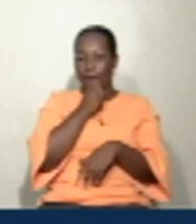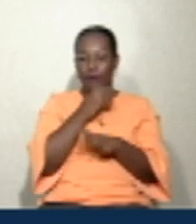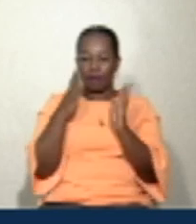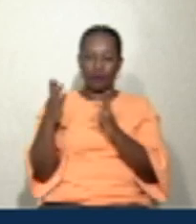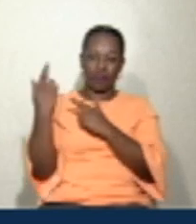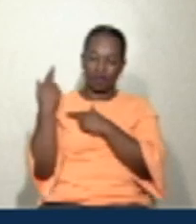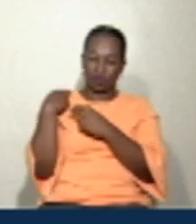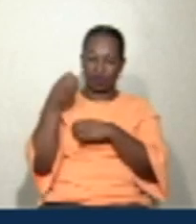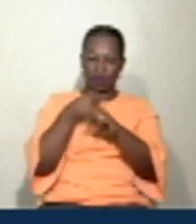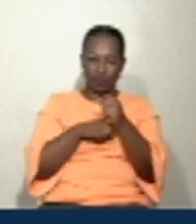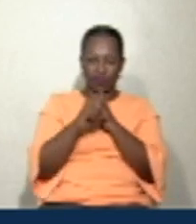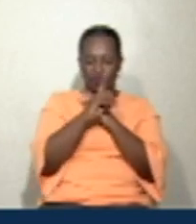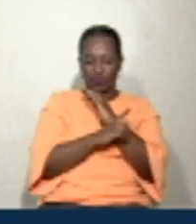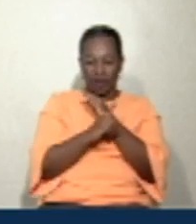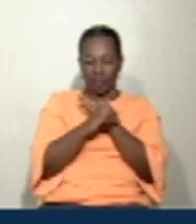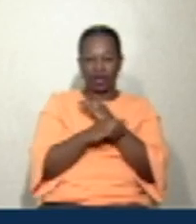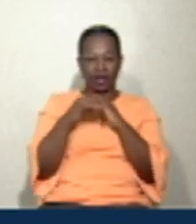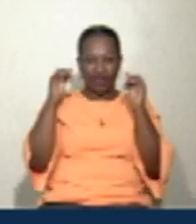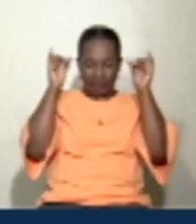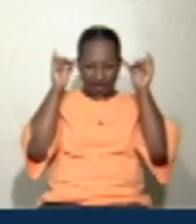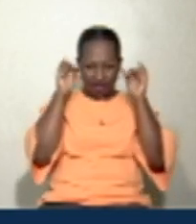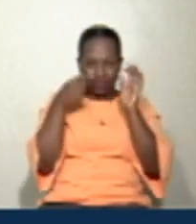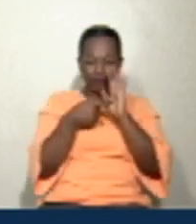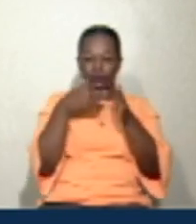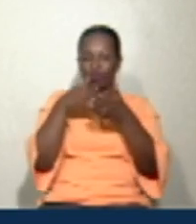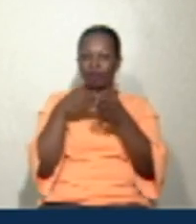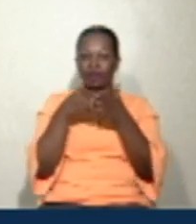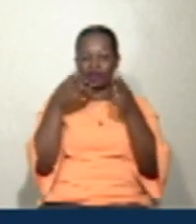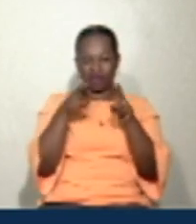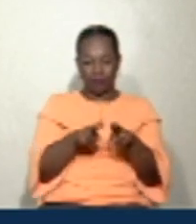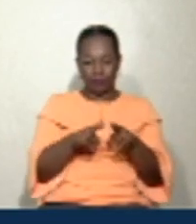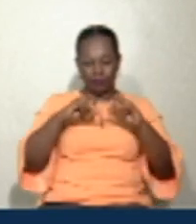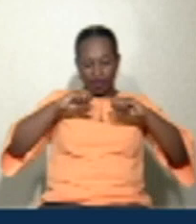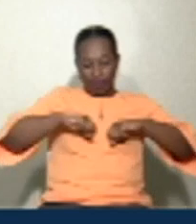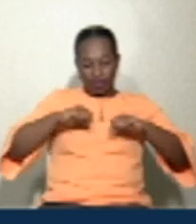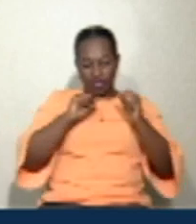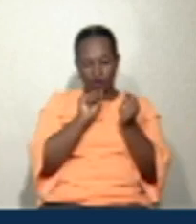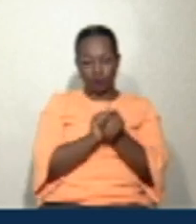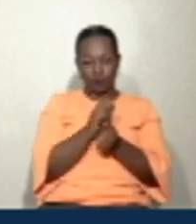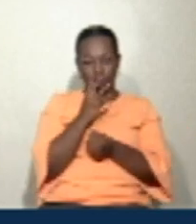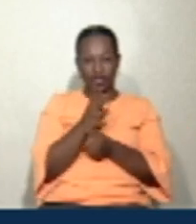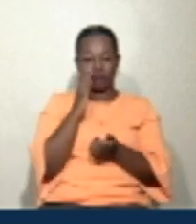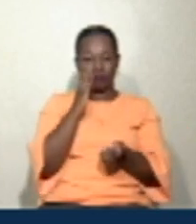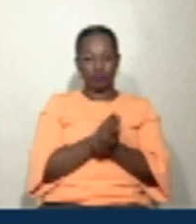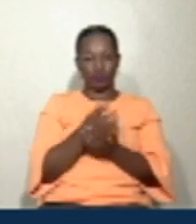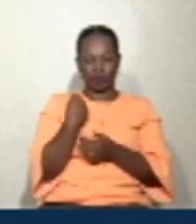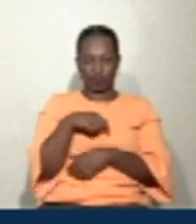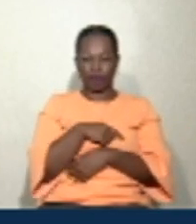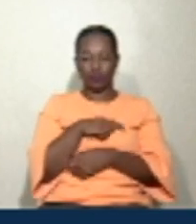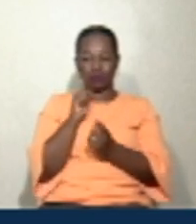Hategekimana Fred aragaragaza zimwe mu mbogamizi zabayeho. Ni ku masezerano agera muri 18 mu byukuri aho twagiye